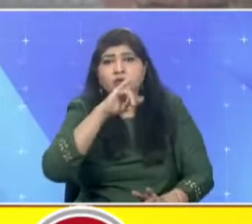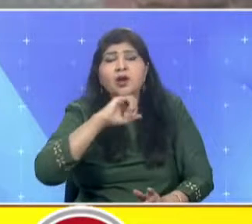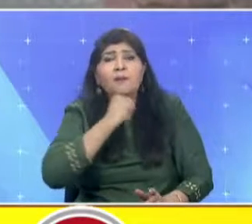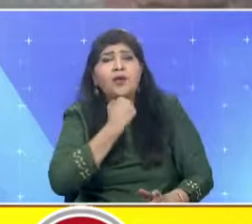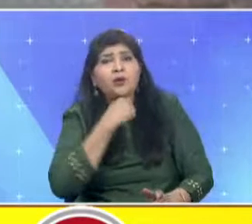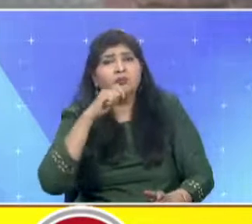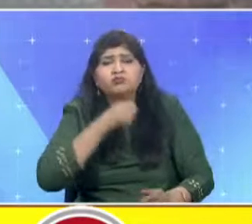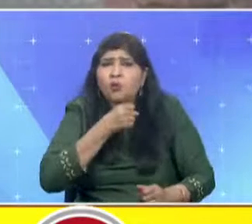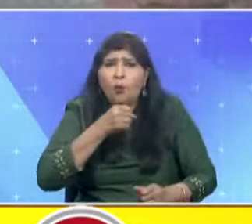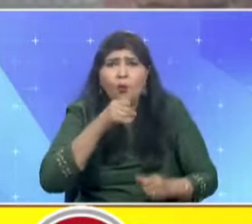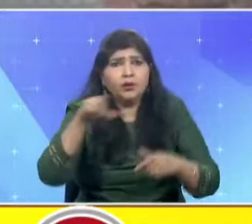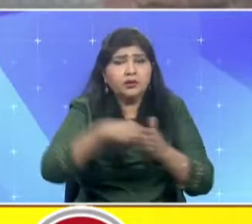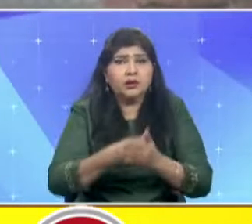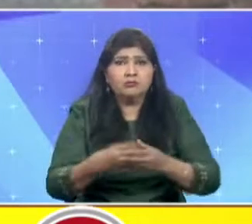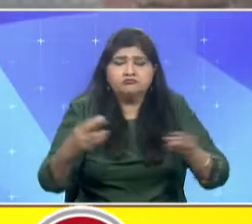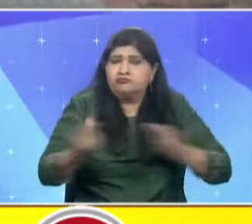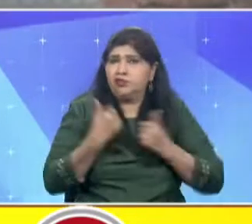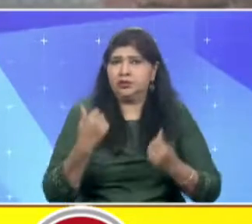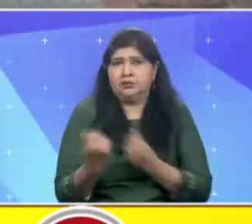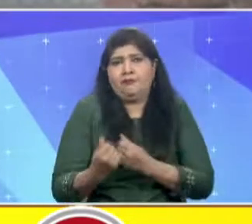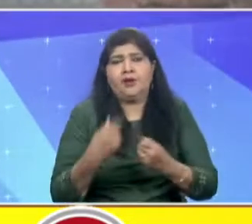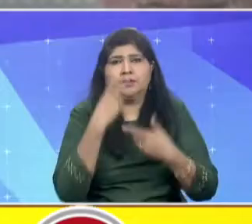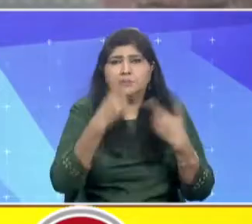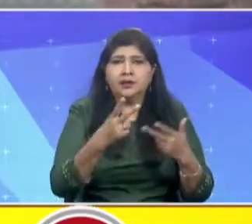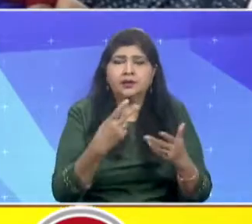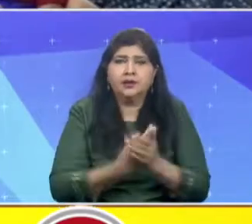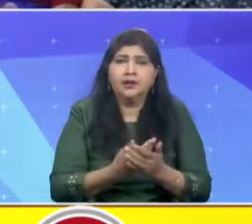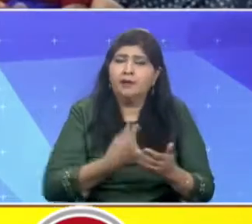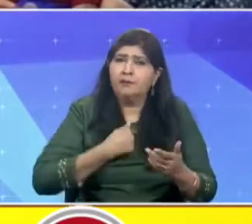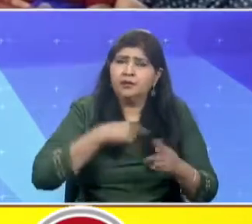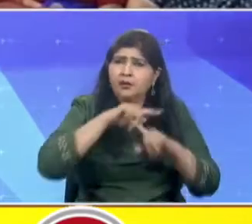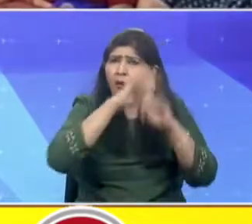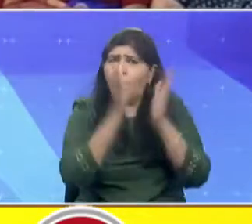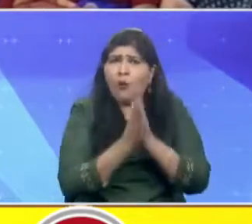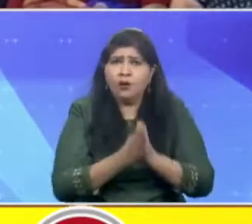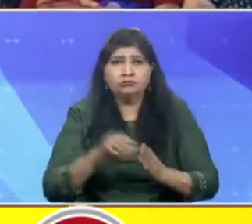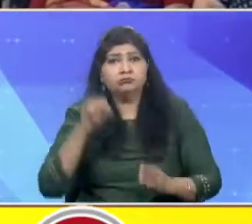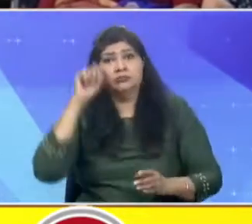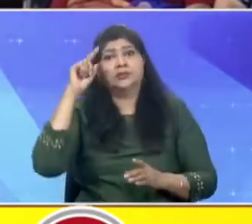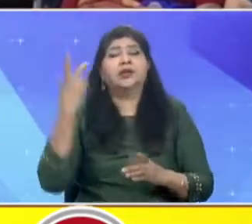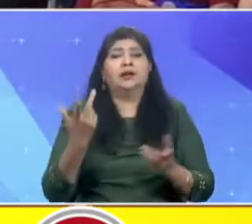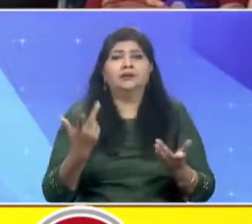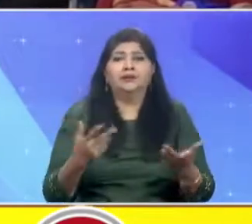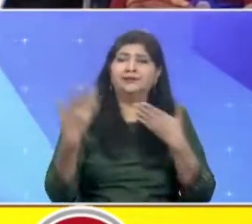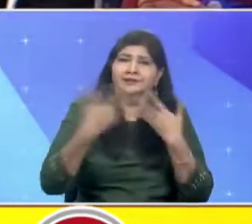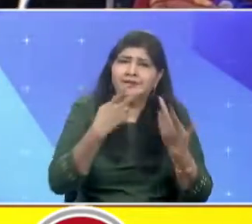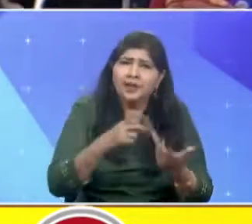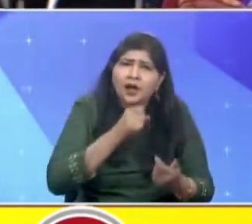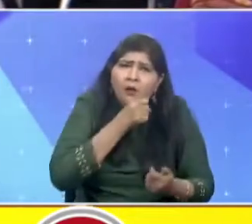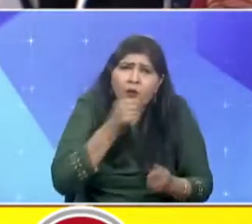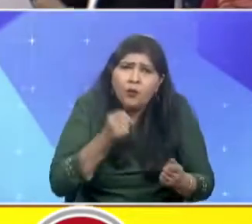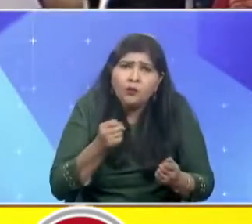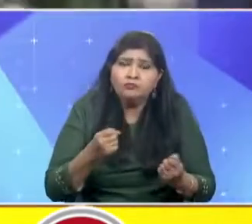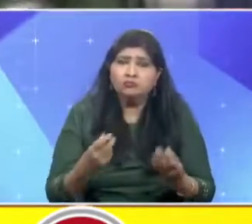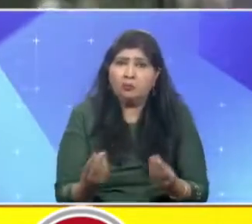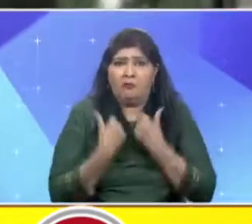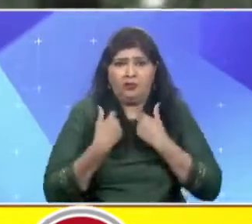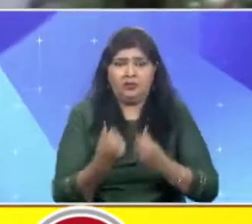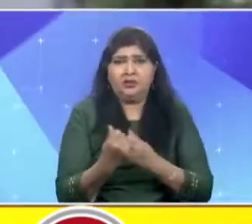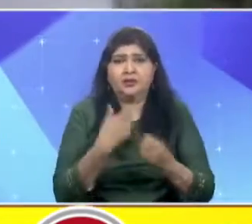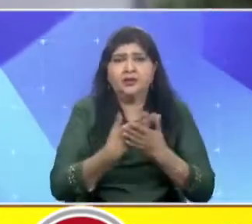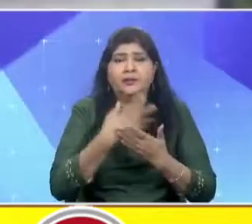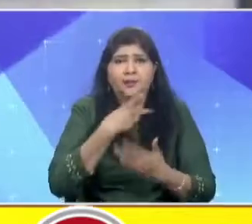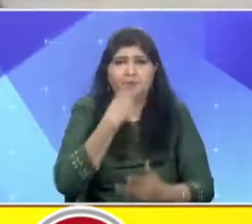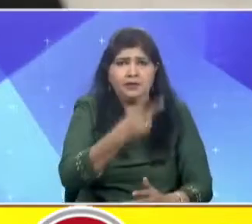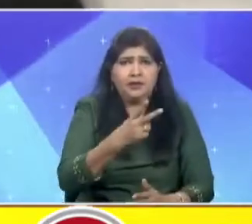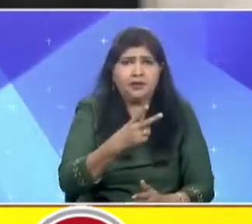126 साल के बुजुर्ग की फुर्ती देखकर मेरी तरह हर कोई हैरान हो गया होगा। और